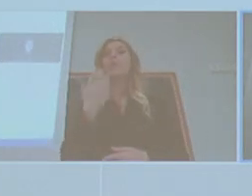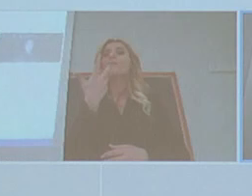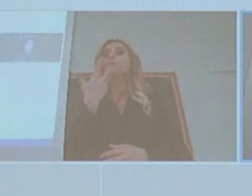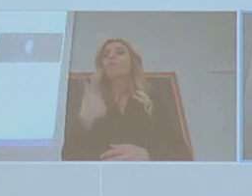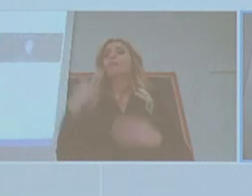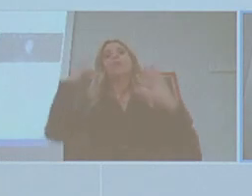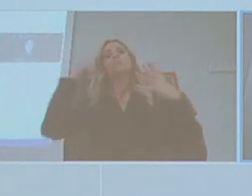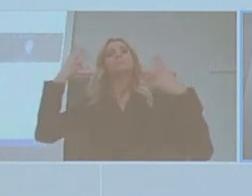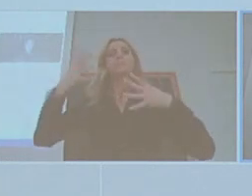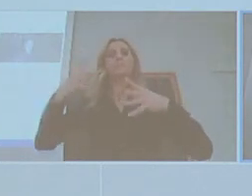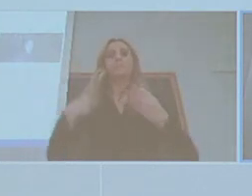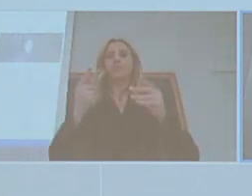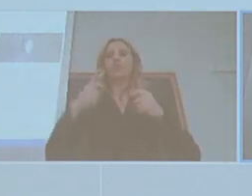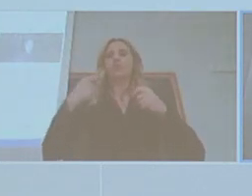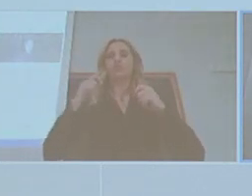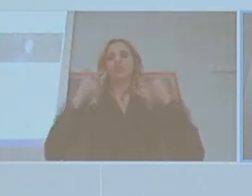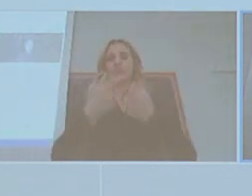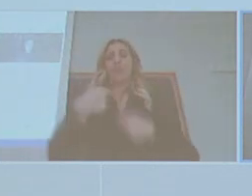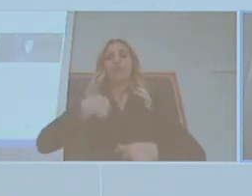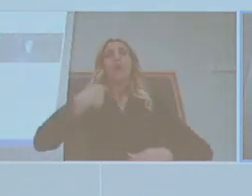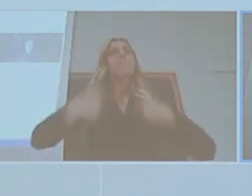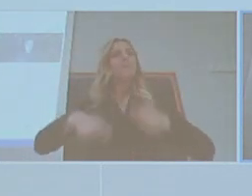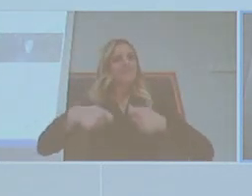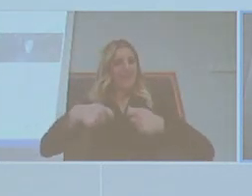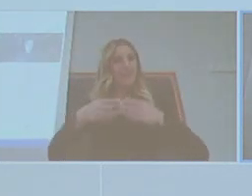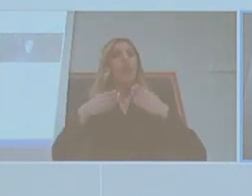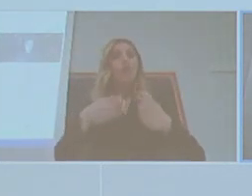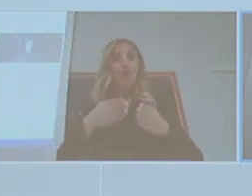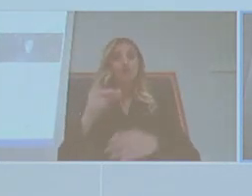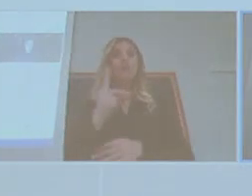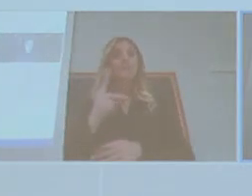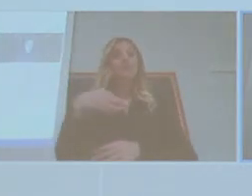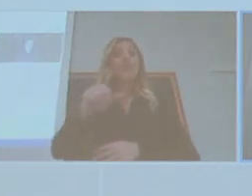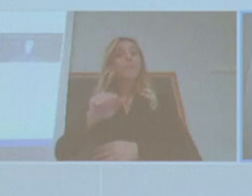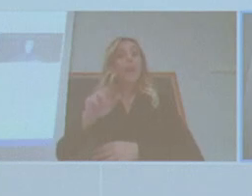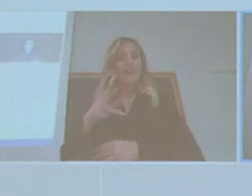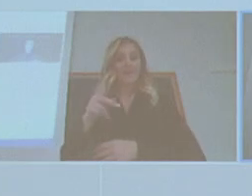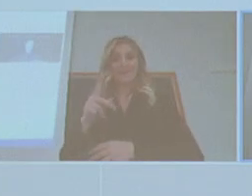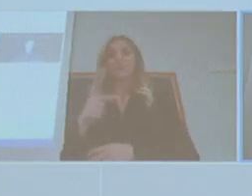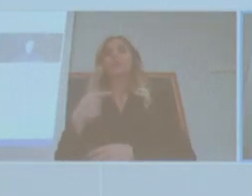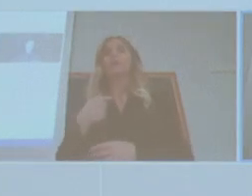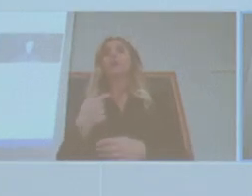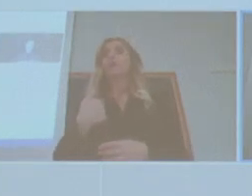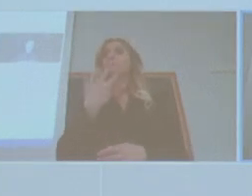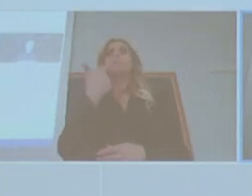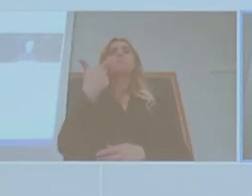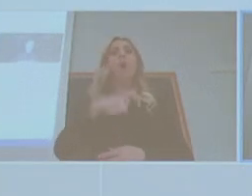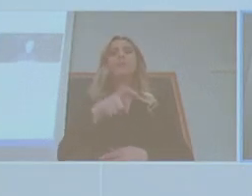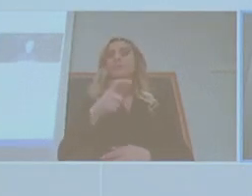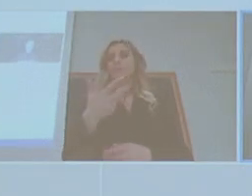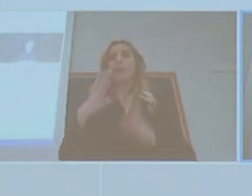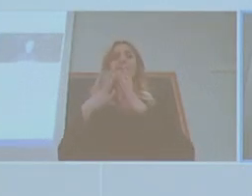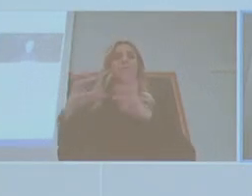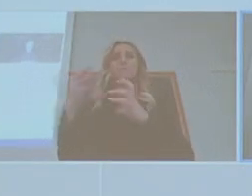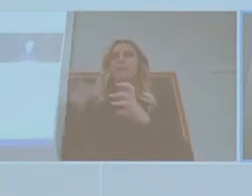una riflessione generale. Io sono presidente del corso di digital marketing, un corso magistrale che è stato fortemente richiesto dalle